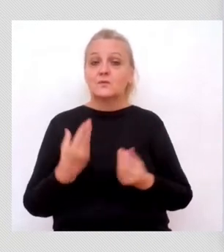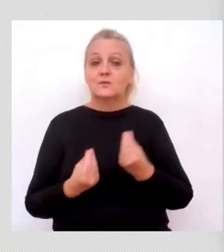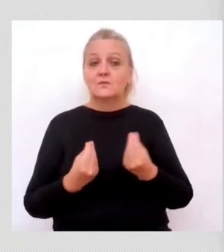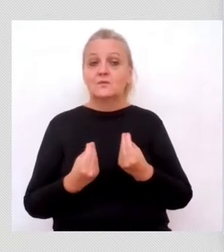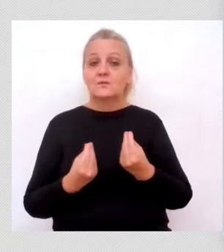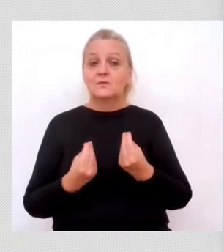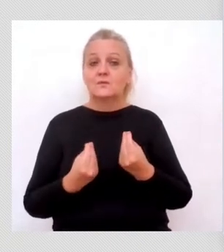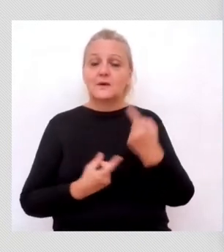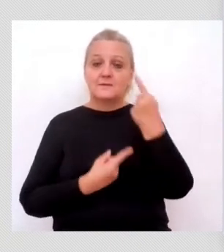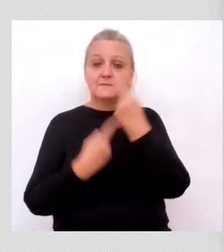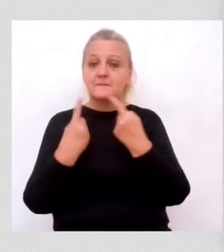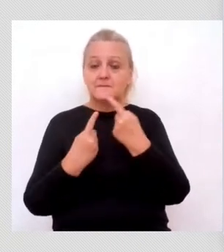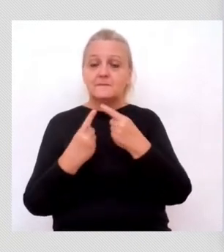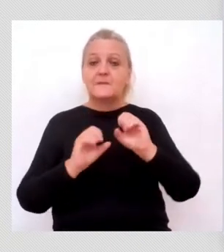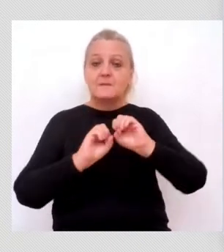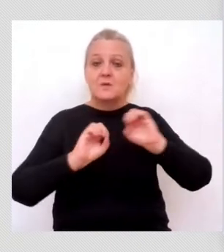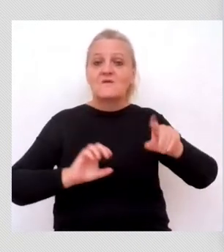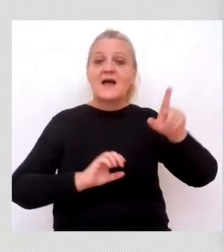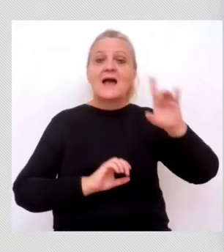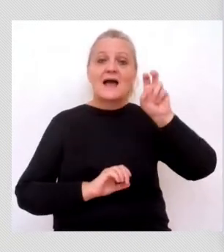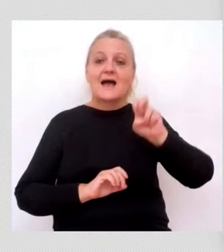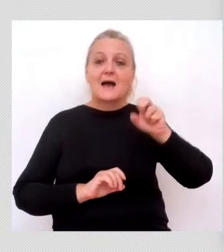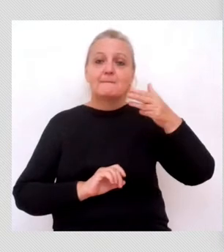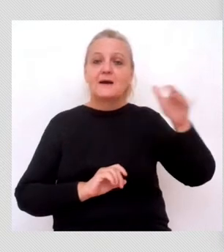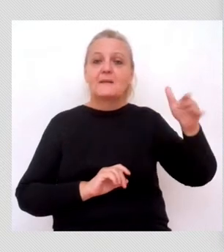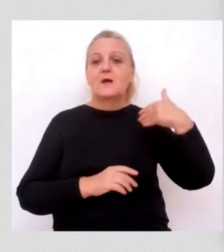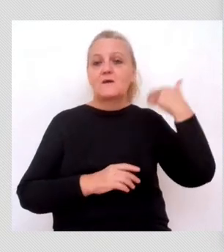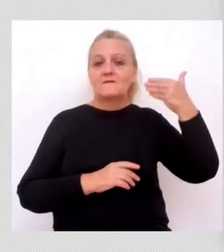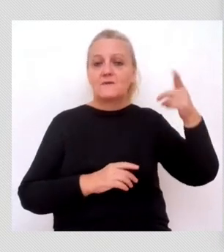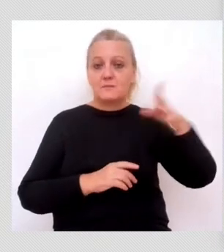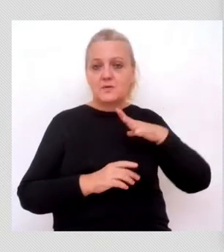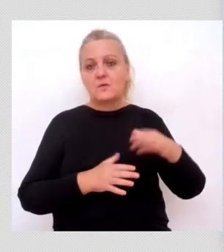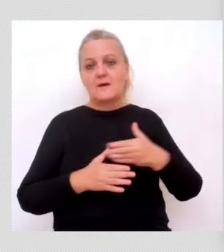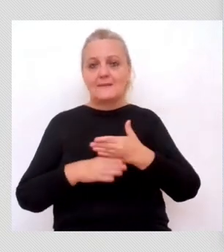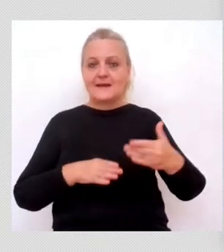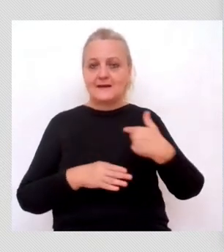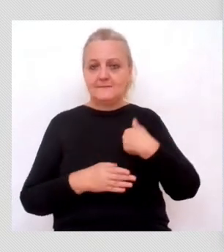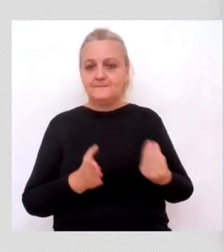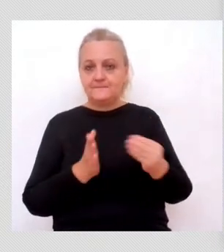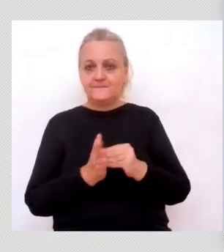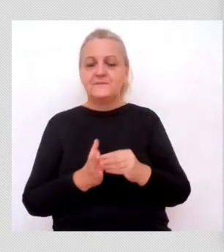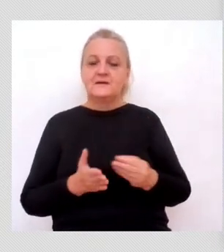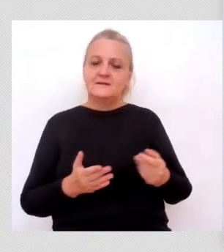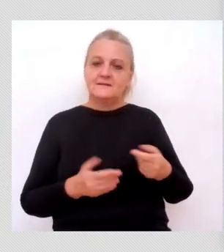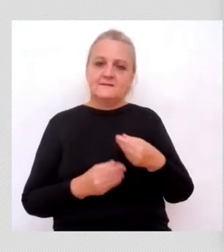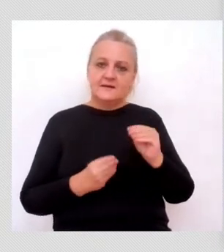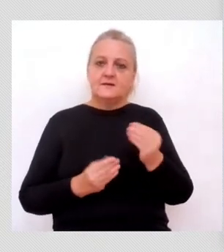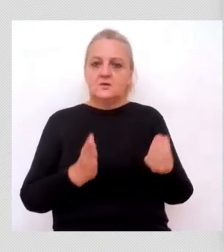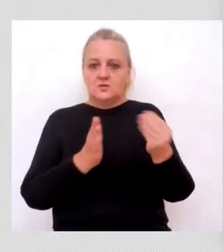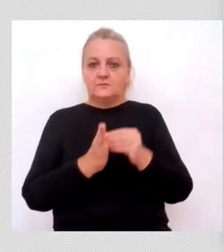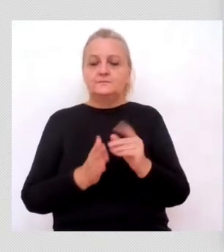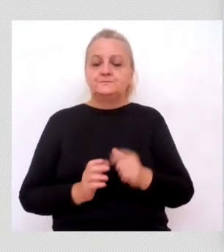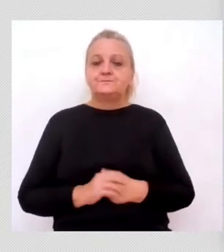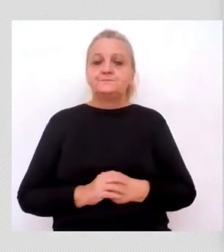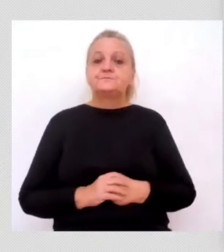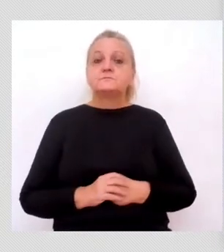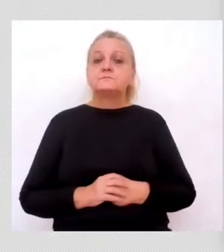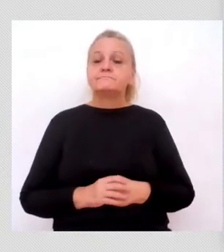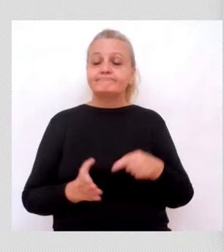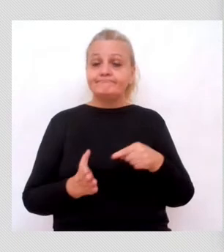pociągnąć myśl, którą tu profesor Haman już wypowiedział i ją podbić. To znaczy, że